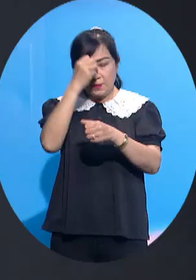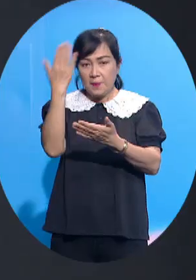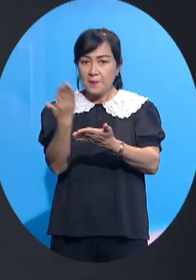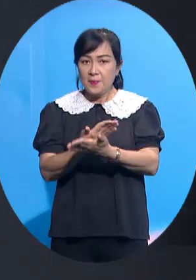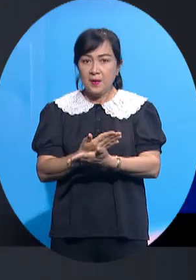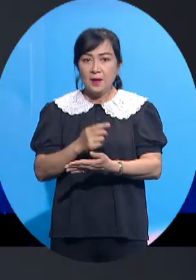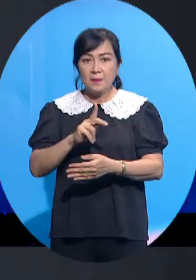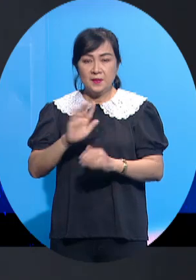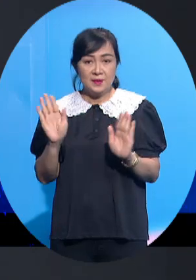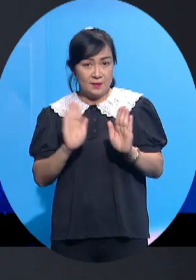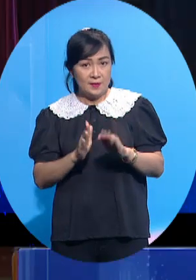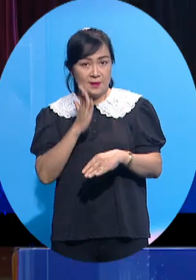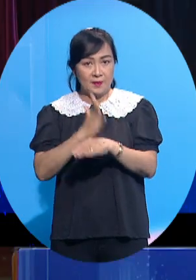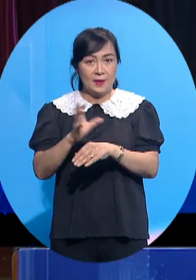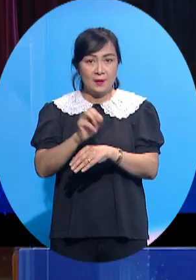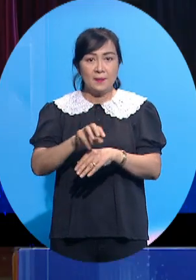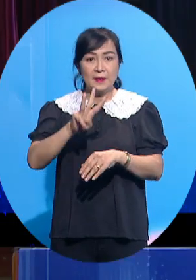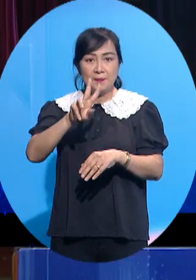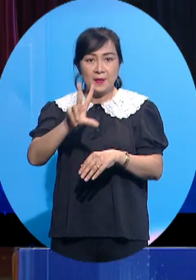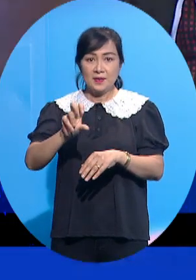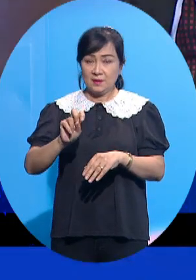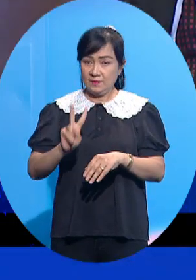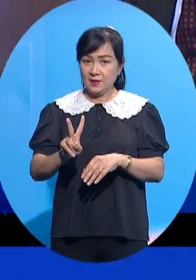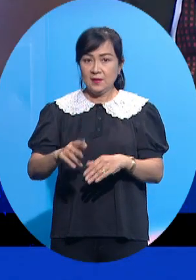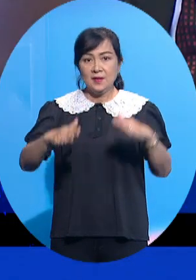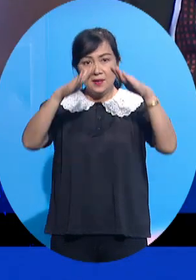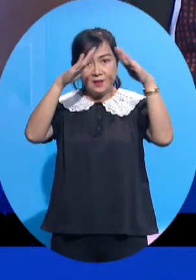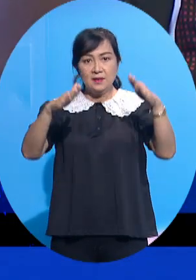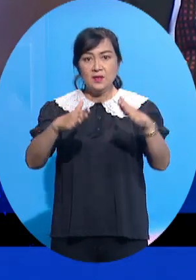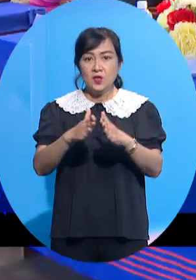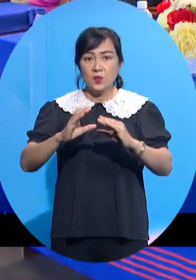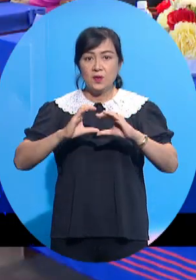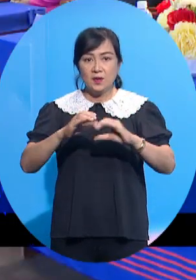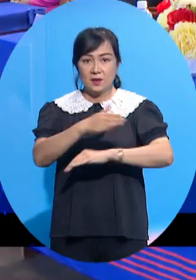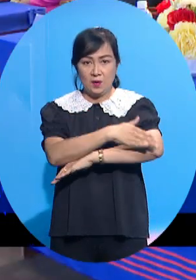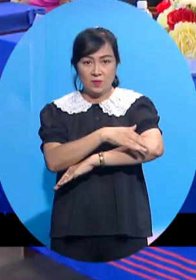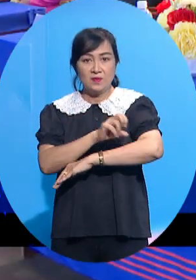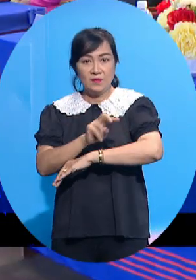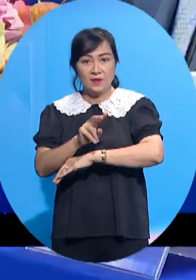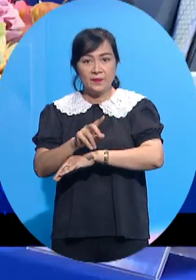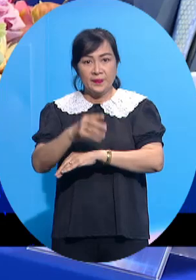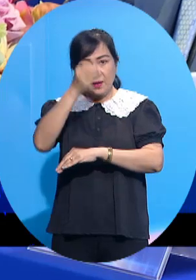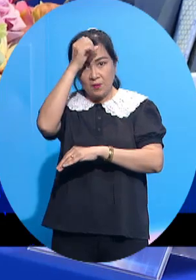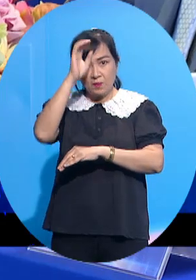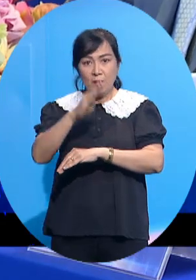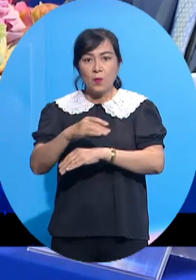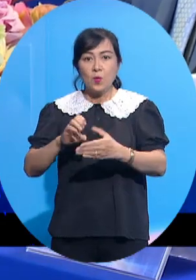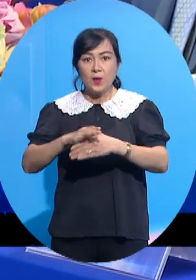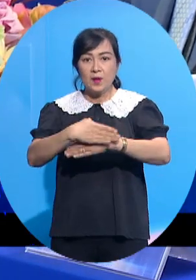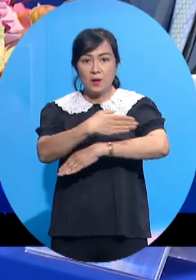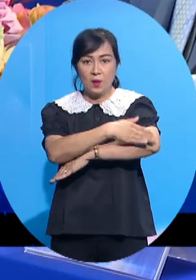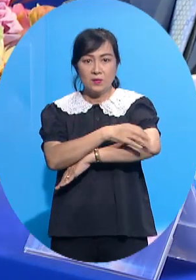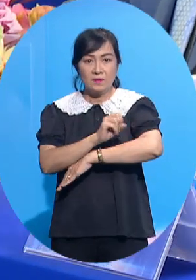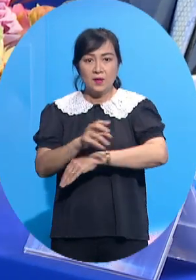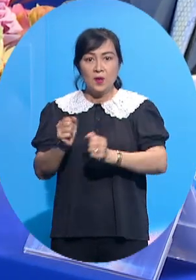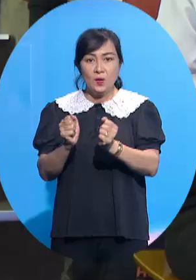này, Hufflick chào đón 5.083 tân sinh viên. Nhà trường sẽ có nhiều hình thức hỗ trợ sinh viên như các loại học bổng, quỹ hỗ trợ sinh